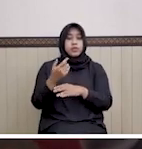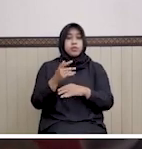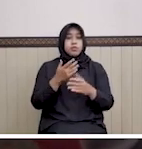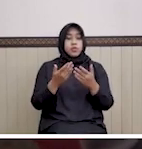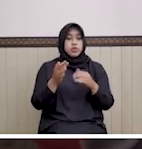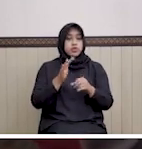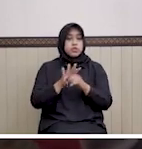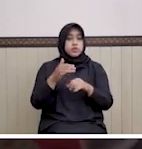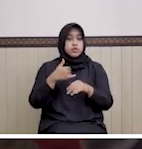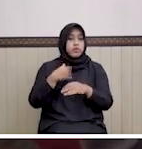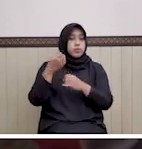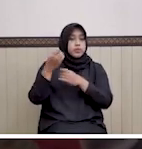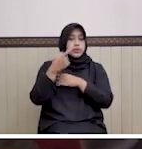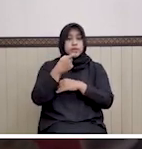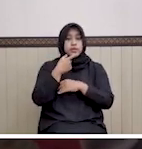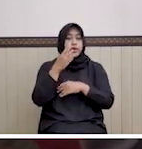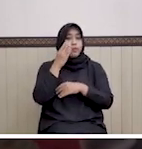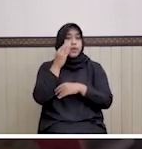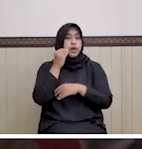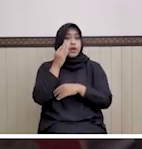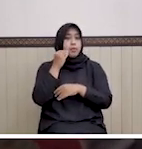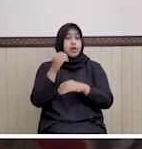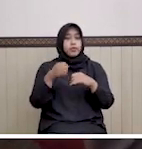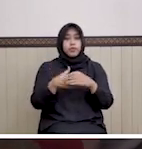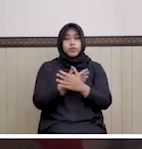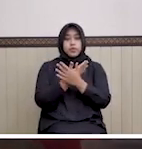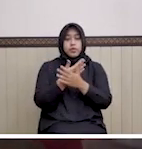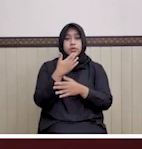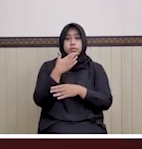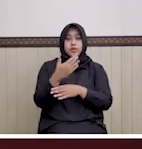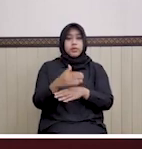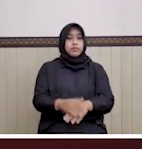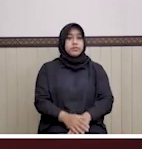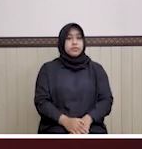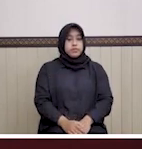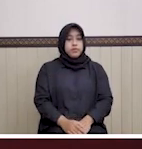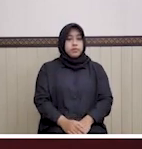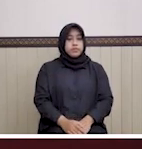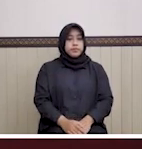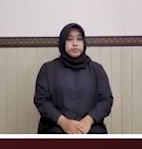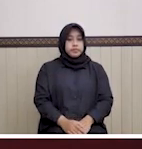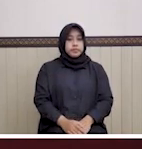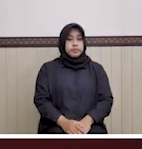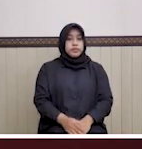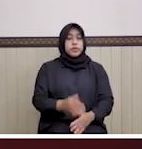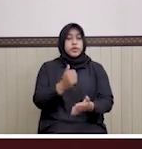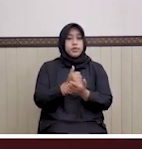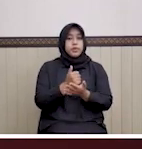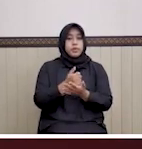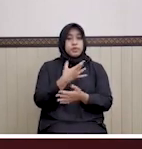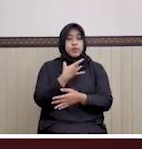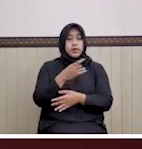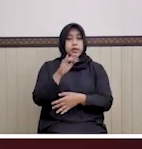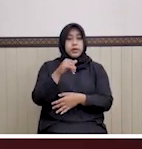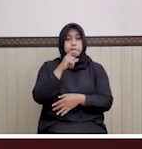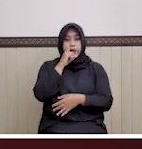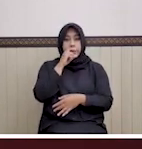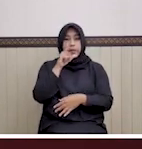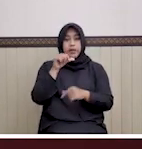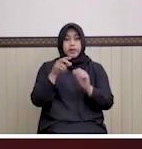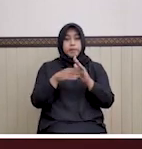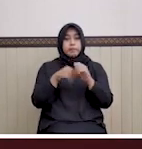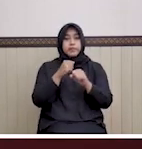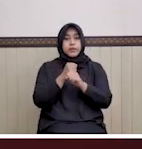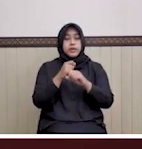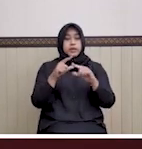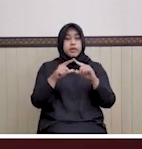yang bisa saya sampaikan terkait pengalaman di Gunungkidul Terima kasih menarik-narik menarik paling gaya saya boleh tanya